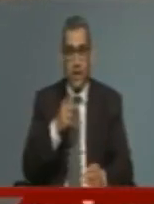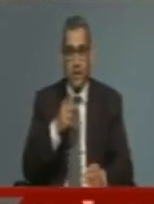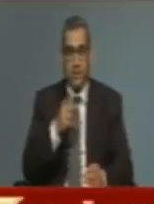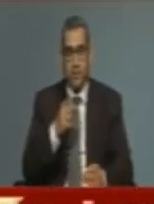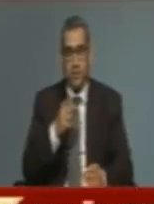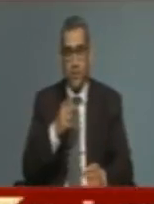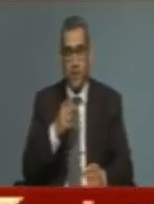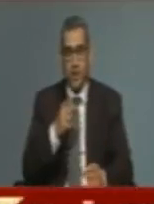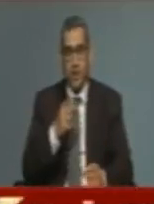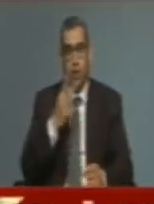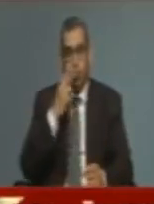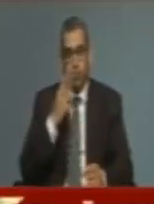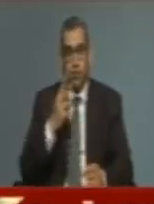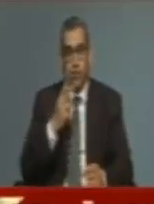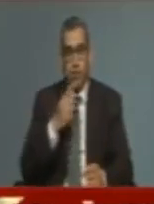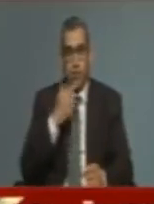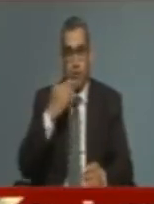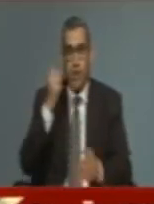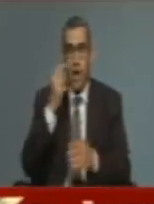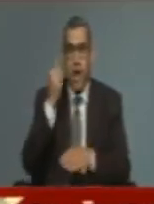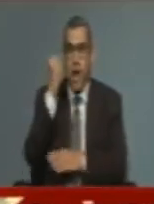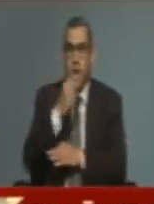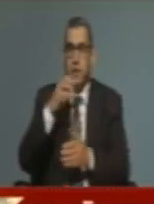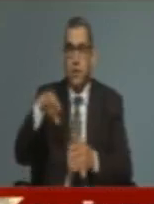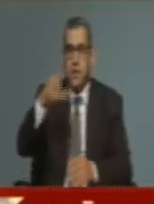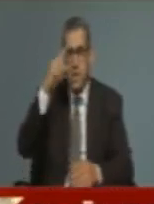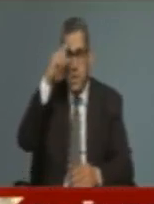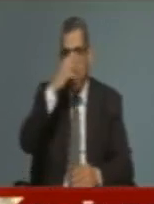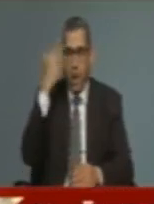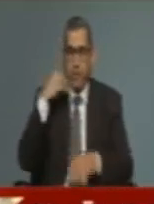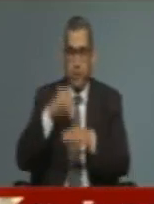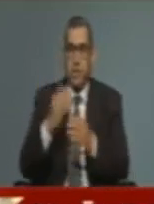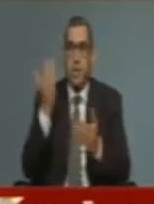فشوف مناطق صعبه، انا قلت الكلام ده قبل كده يا يوسف،